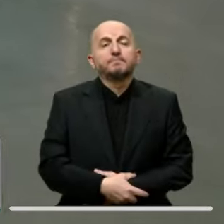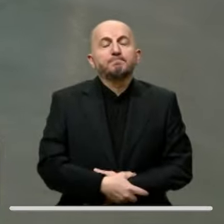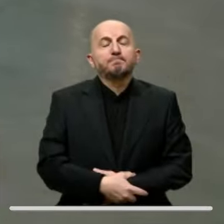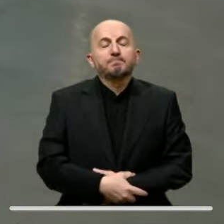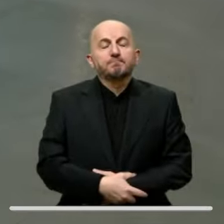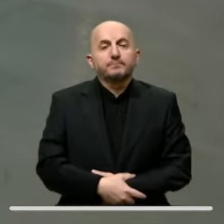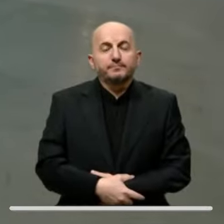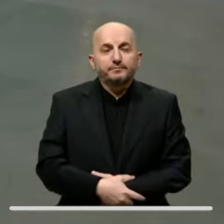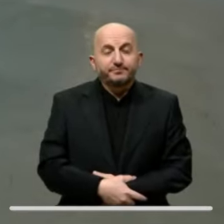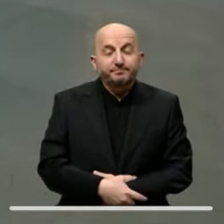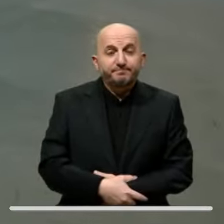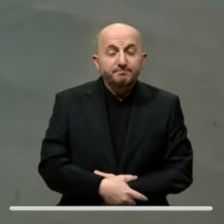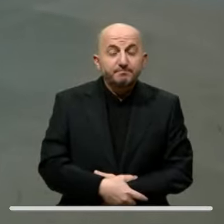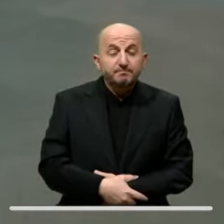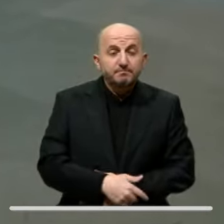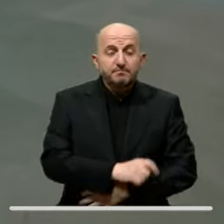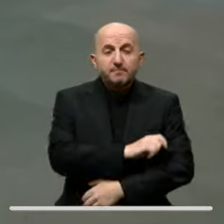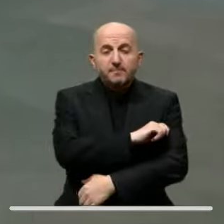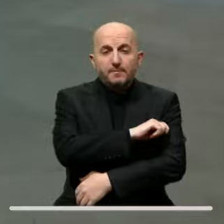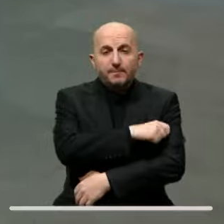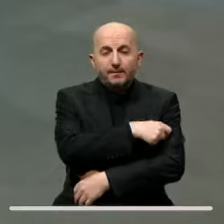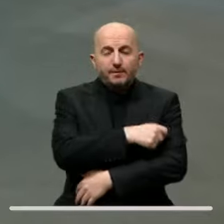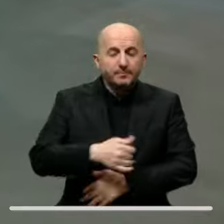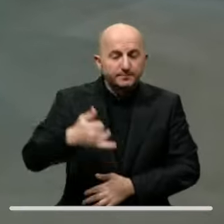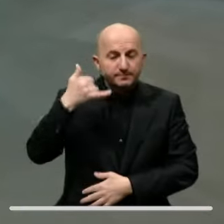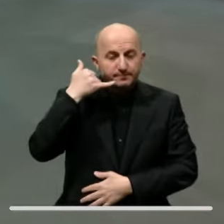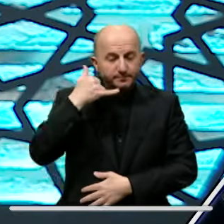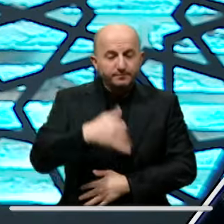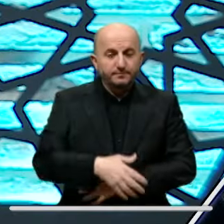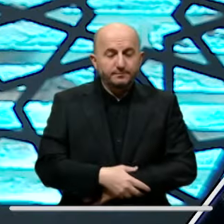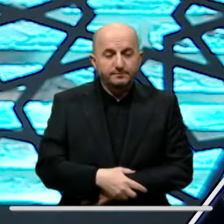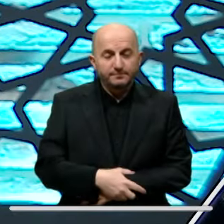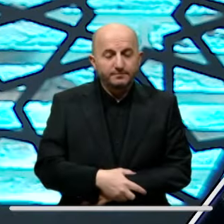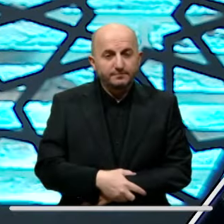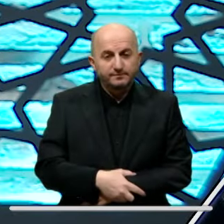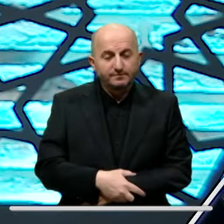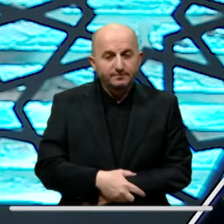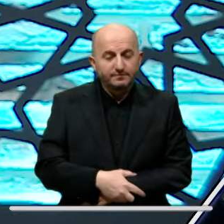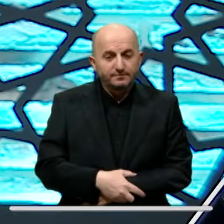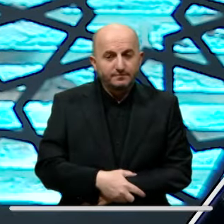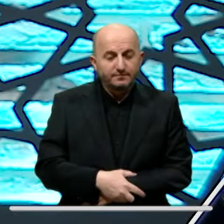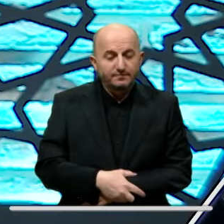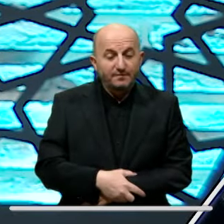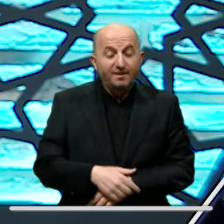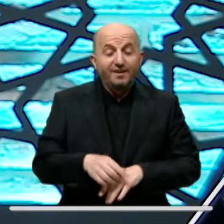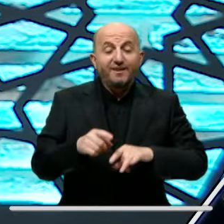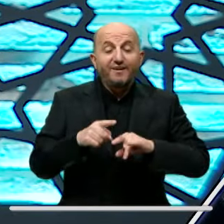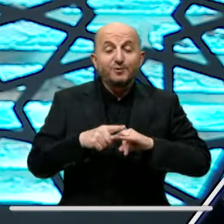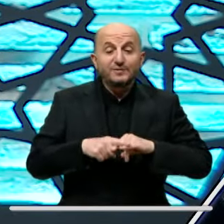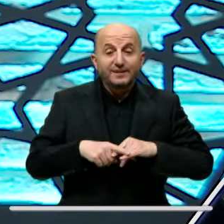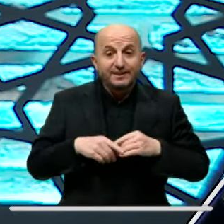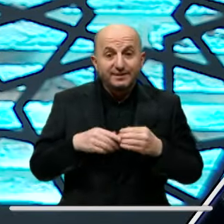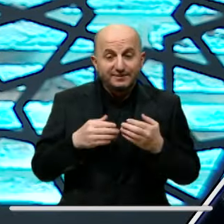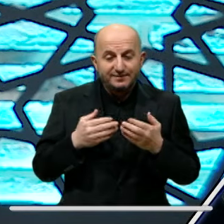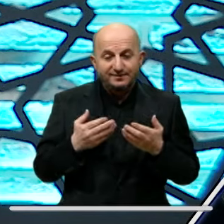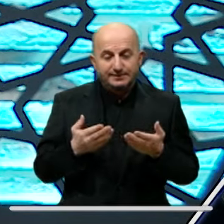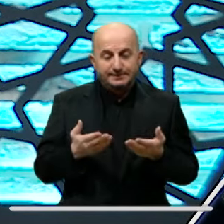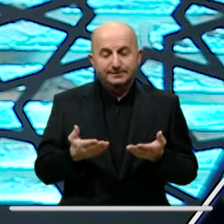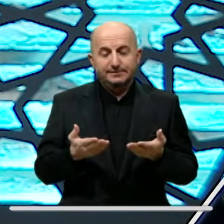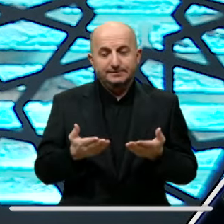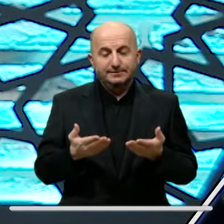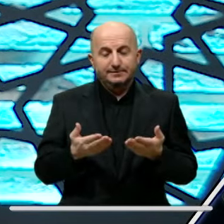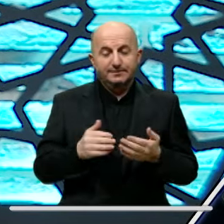olun. Almanya'dan bir telefon bağlantısı gerçekleştireceğiz. Murat Bey bizi Almanya'dan aramış. Hoş geldiniz Murat Bey.